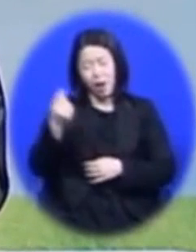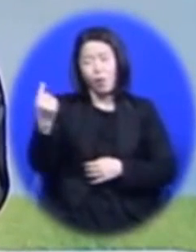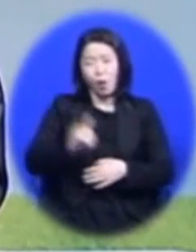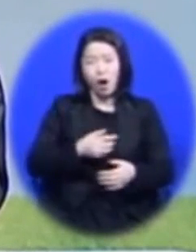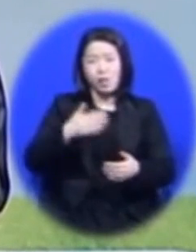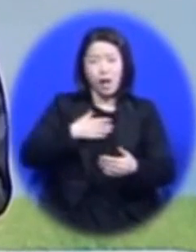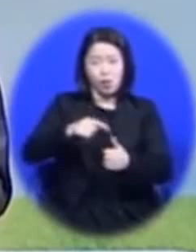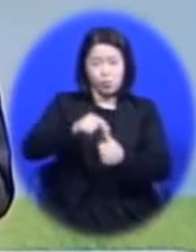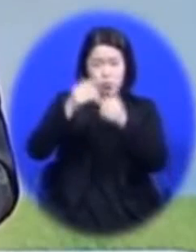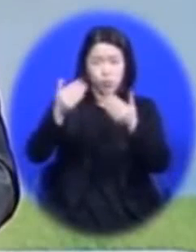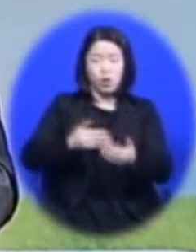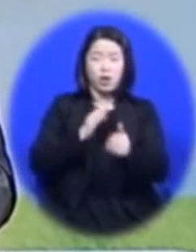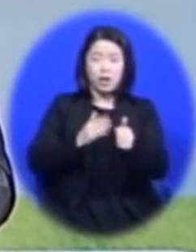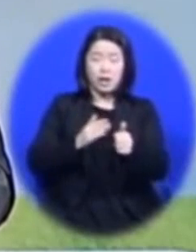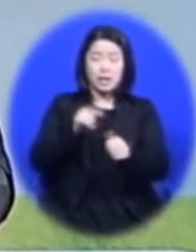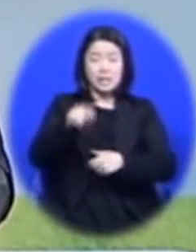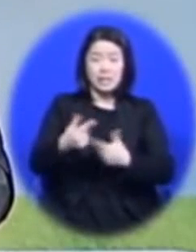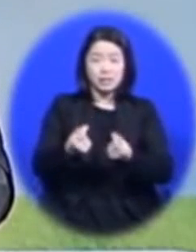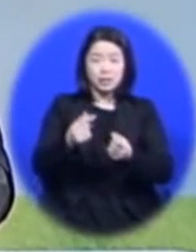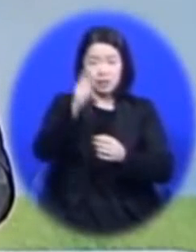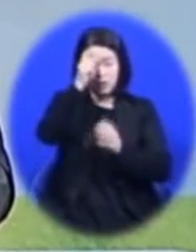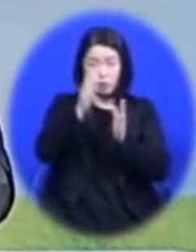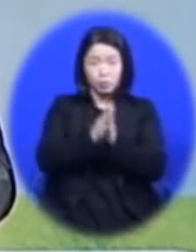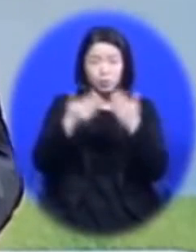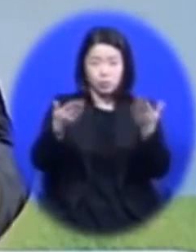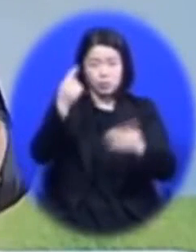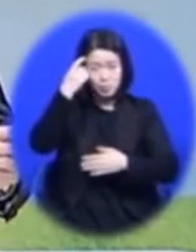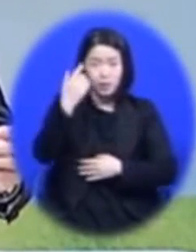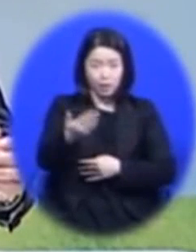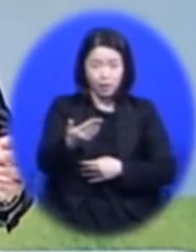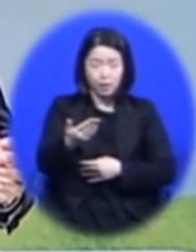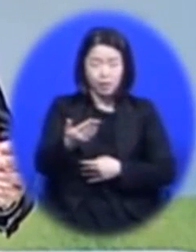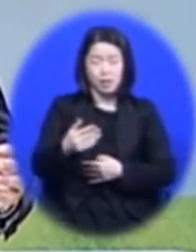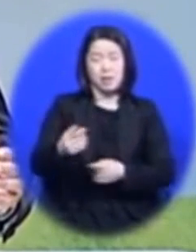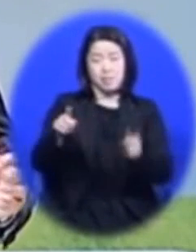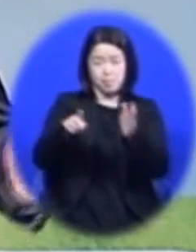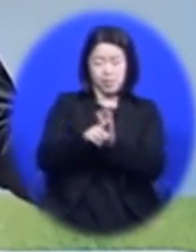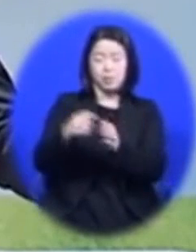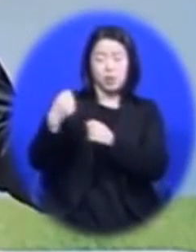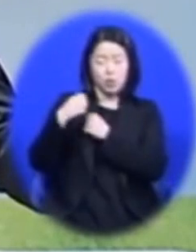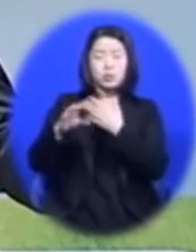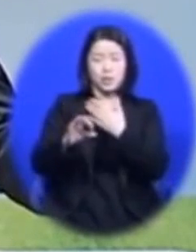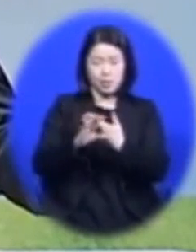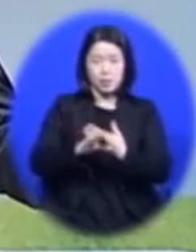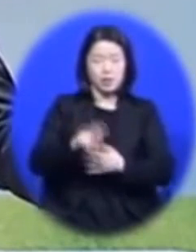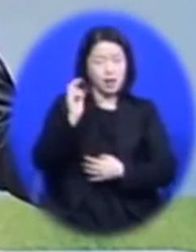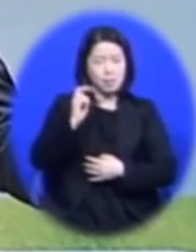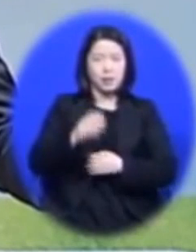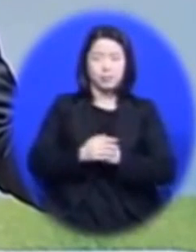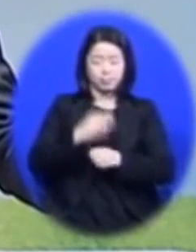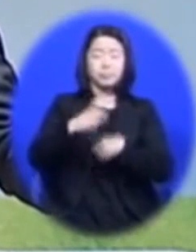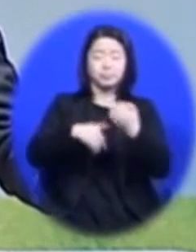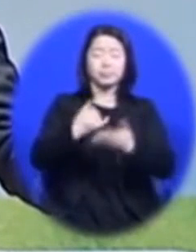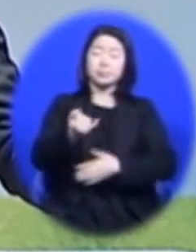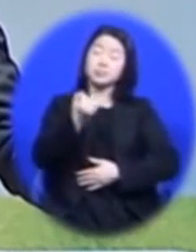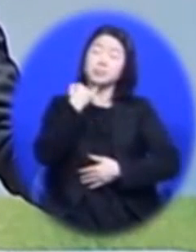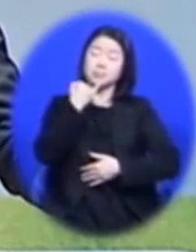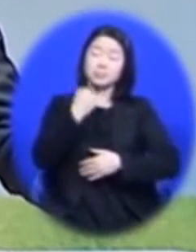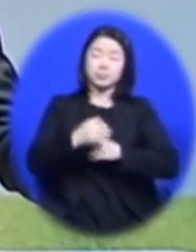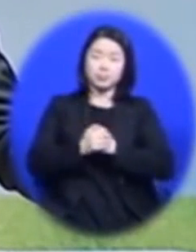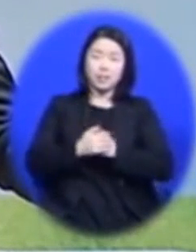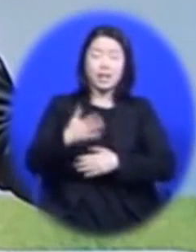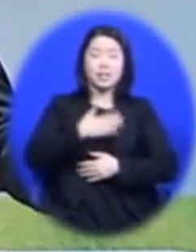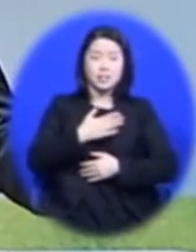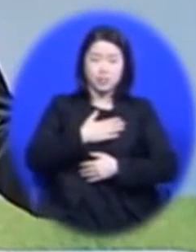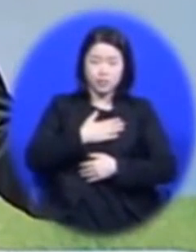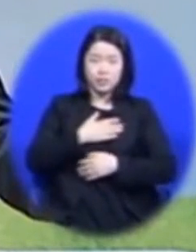나를 건져주세요. 이렇게 기도하겠습니까? 믿음의 용사라면 하나님 괜찮습니다.